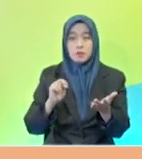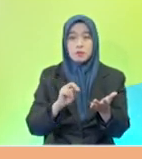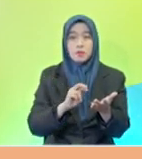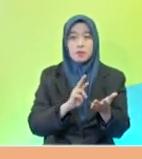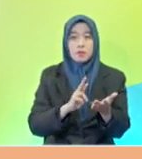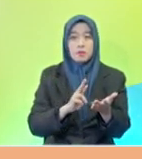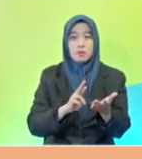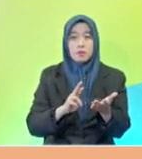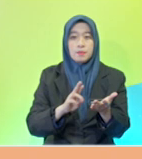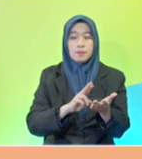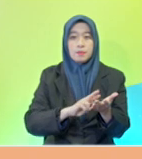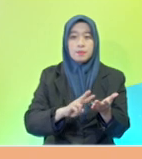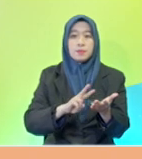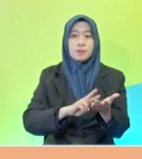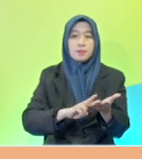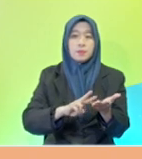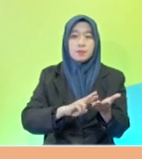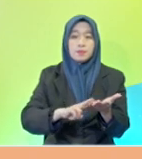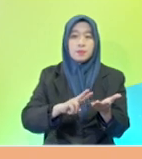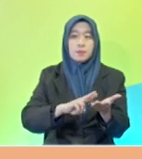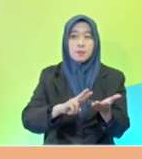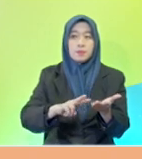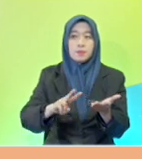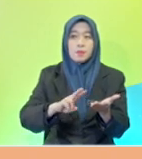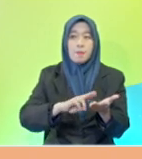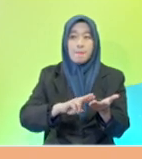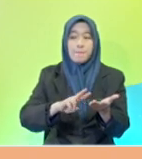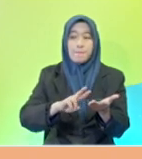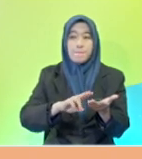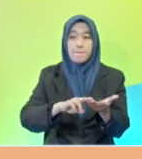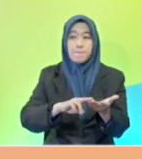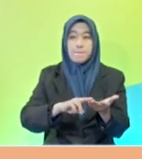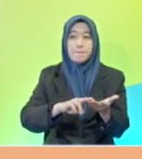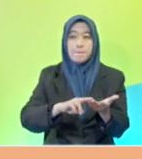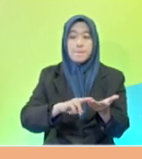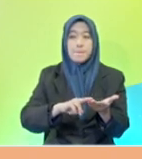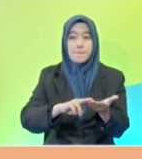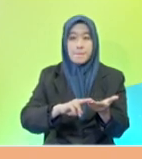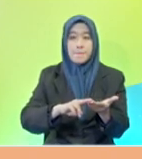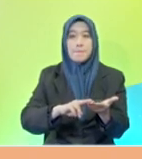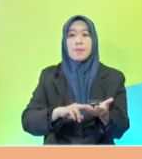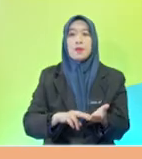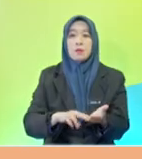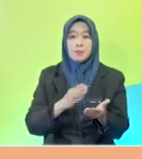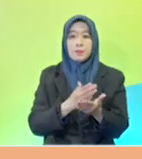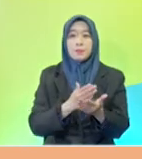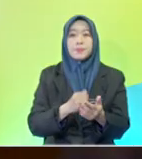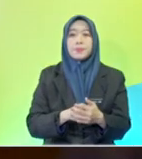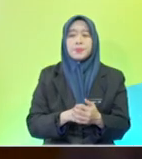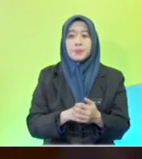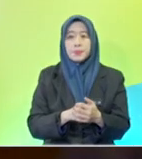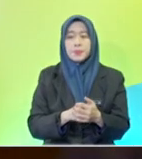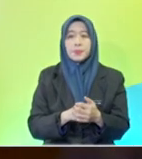Radiyallahu anhum wa radu'an hudzalika liman khashiya rabbah. Sadaqallahul azim. Terima